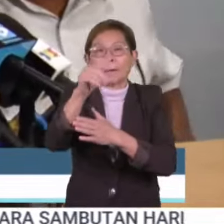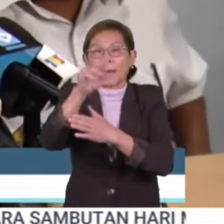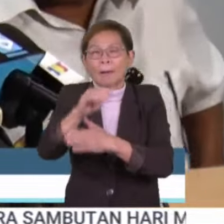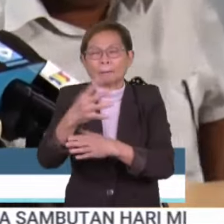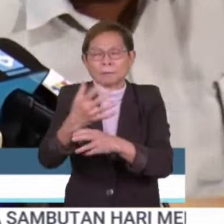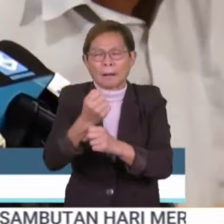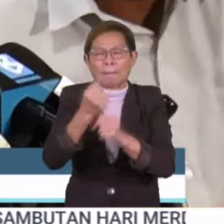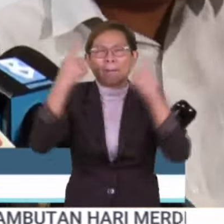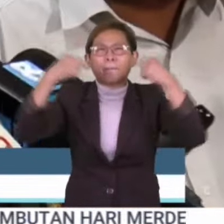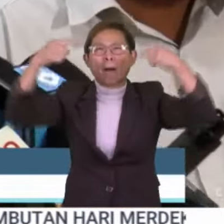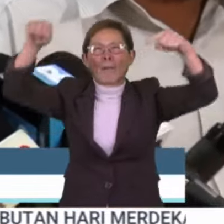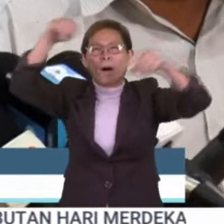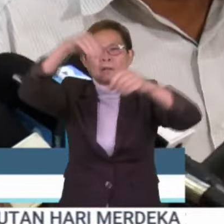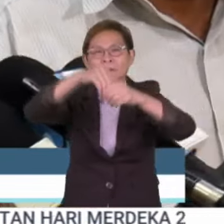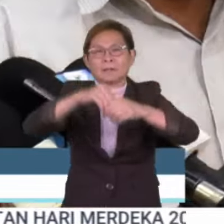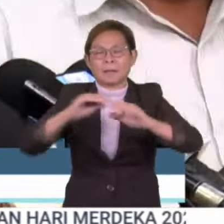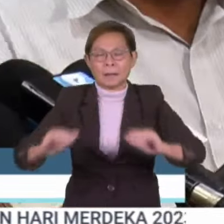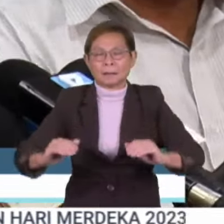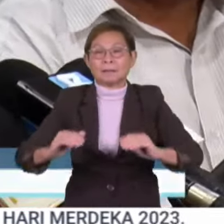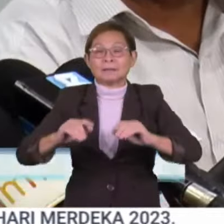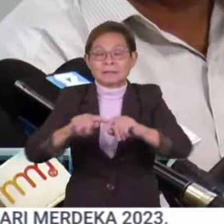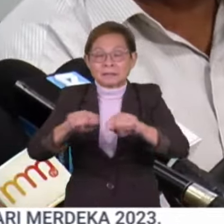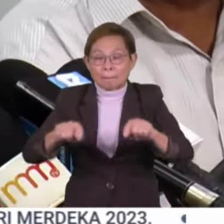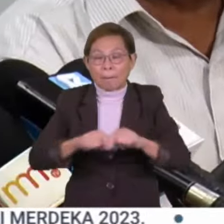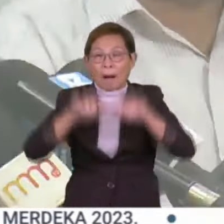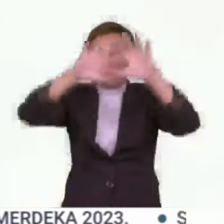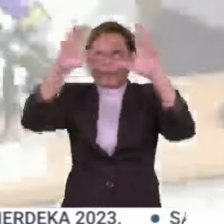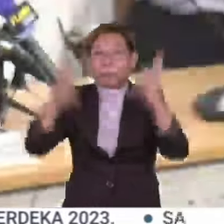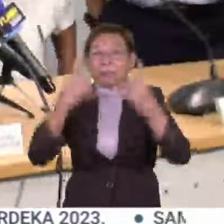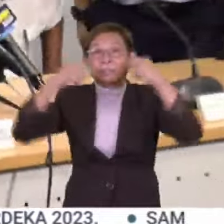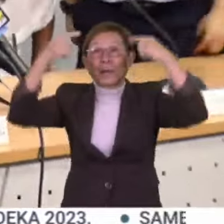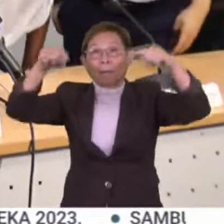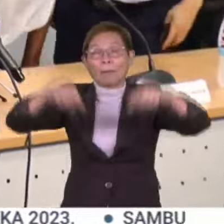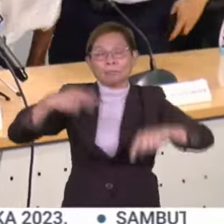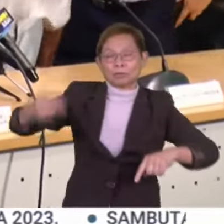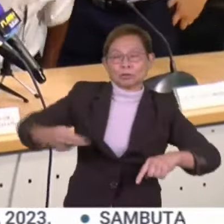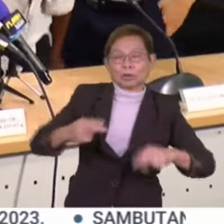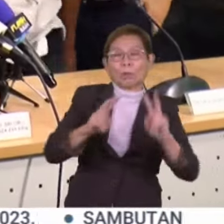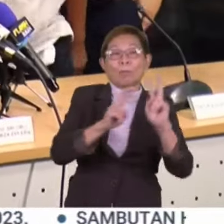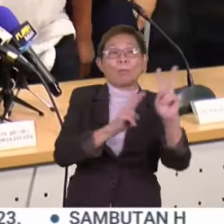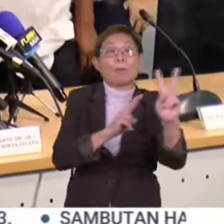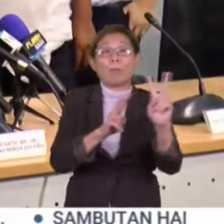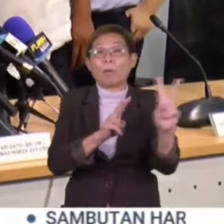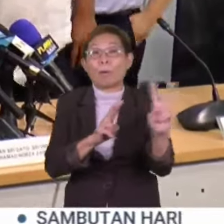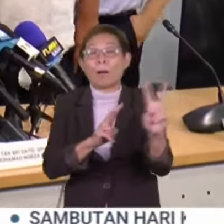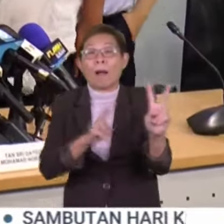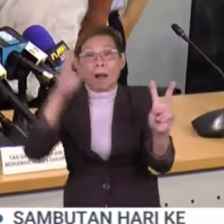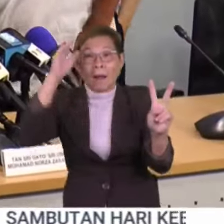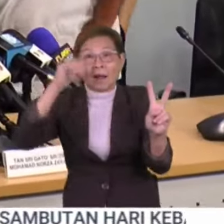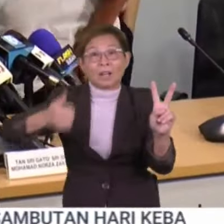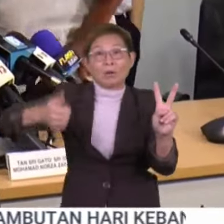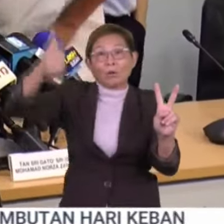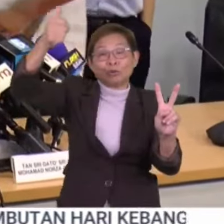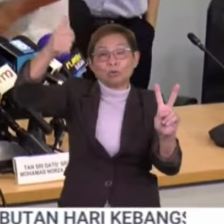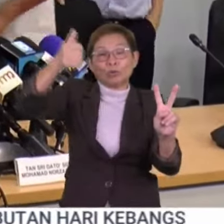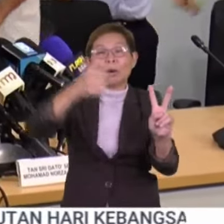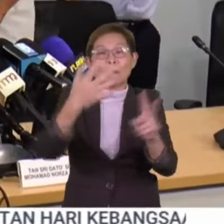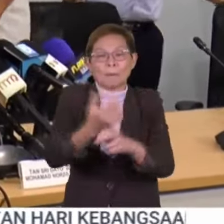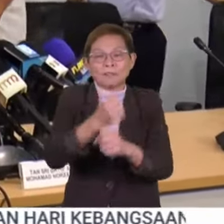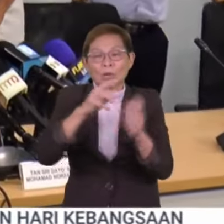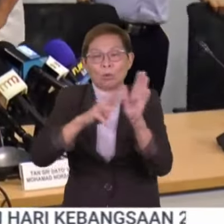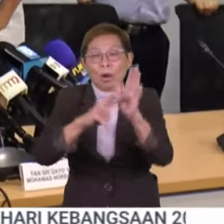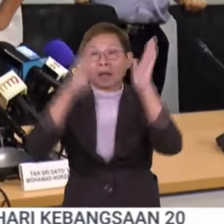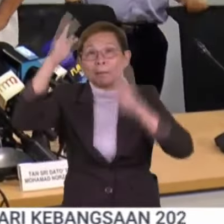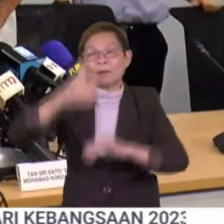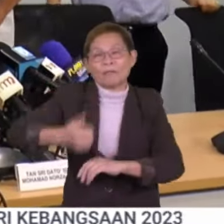kejayaan bermakna di pentas antara bangsa ini termasuk pencapaian bersejarah Bergo lelaki utama yang menjadi